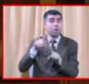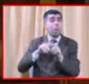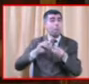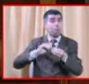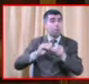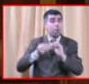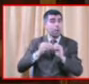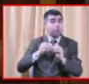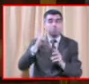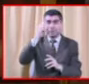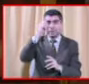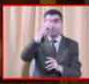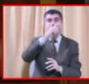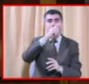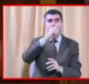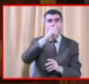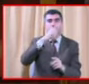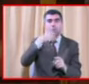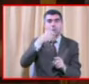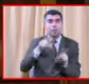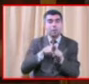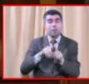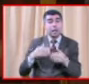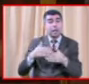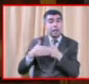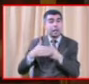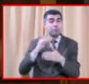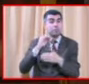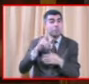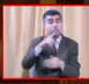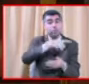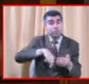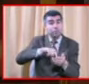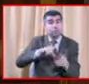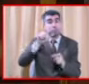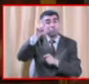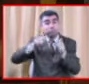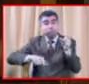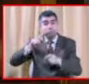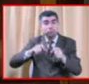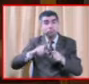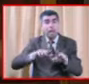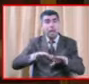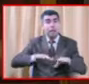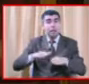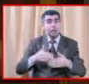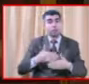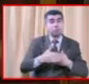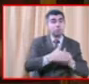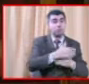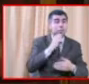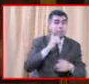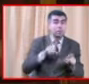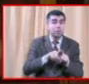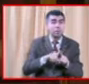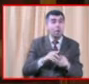مشاكل حادة، وكذلك إقليم فيكيك. السيد الوزير، الساكنة في الإقليم ديال تنغير خرجوا كيطلبوا